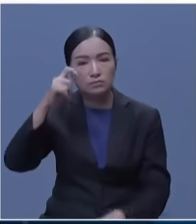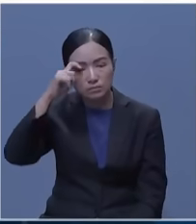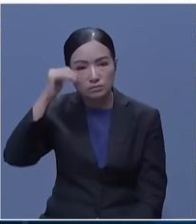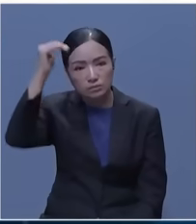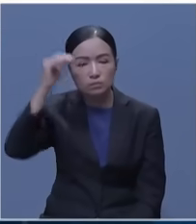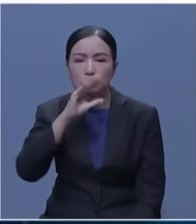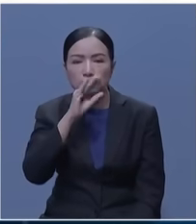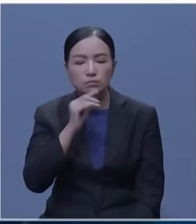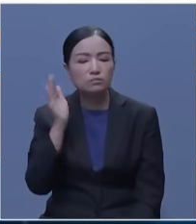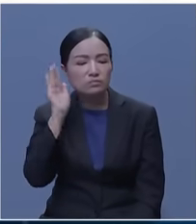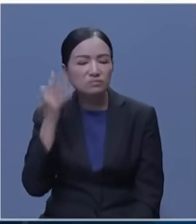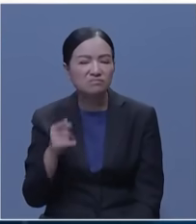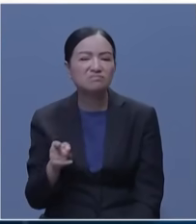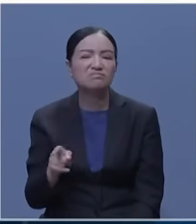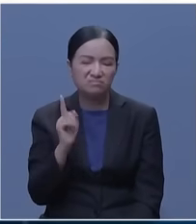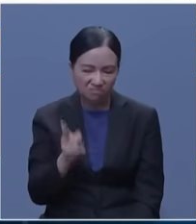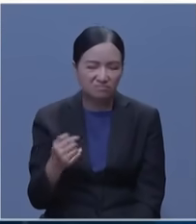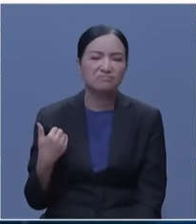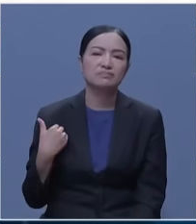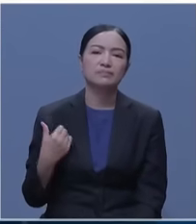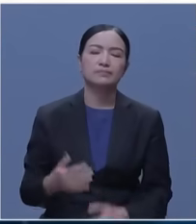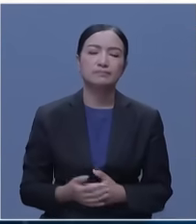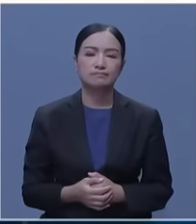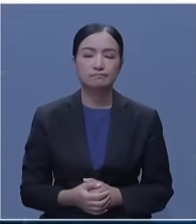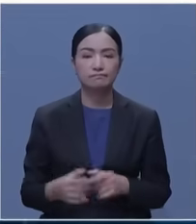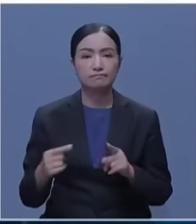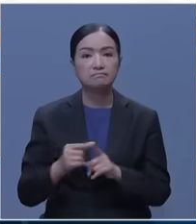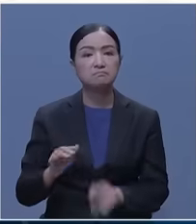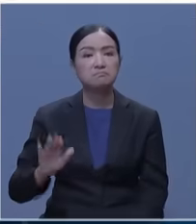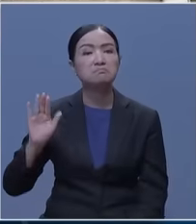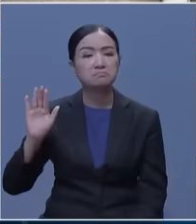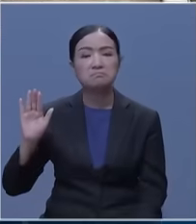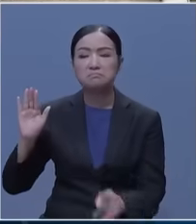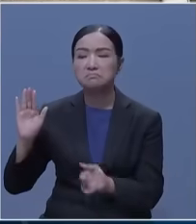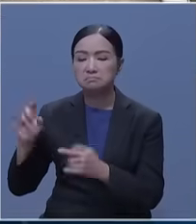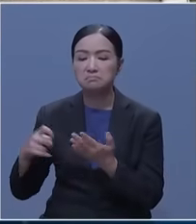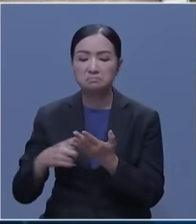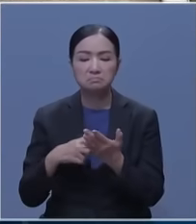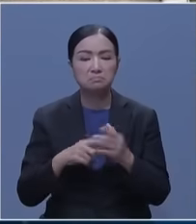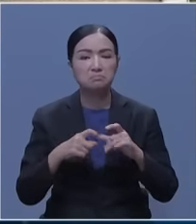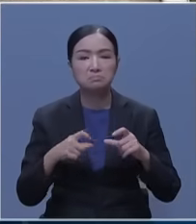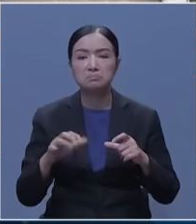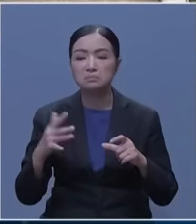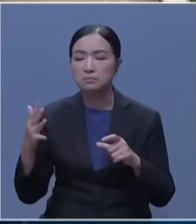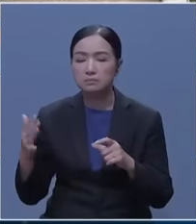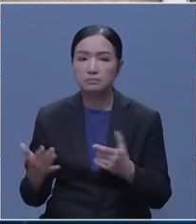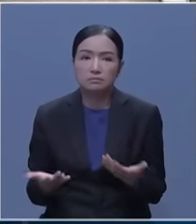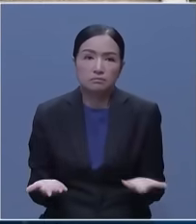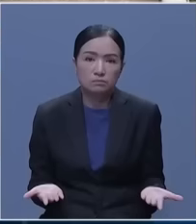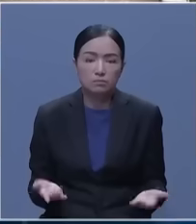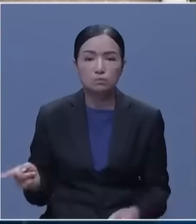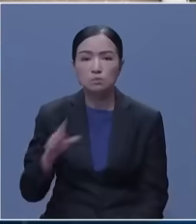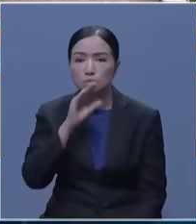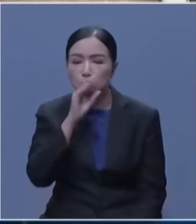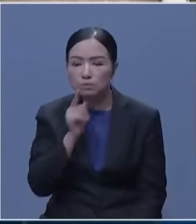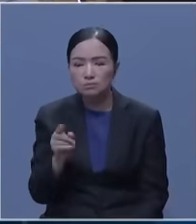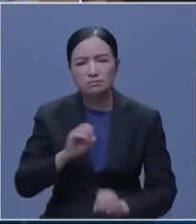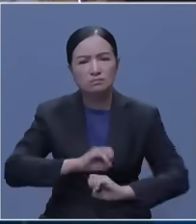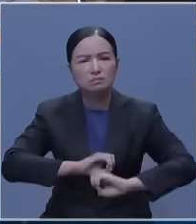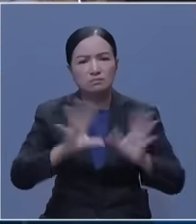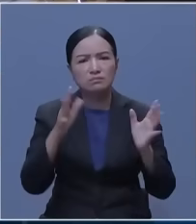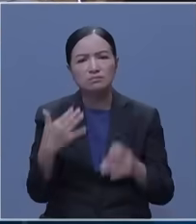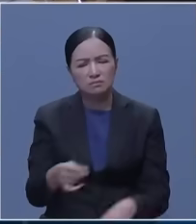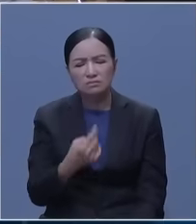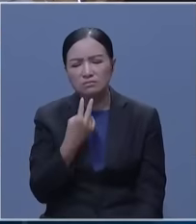มันฟังเป็นอย่างอื่นไม่ได้ครับสุดท้ายคำสัญญาต่างๆที่บอกว่าจะไม่มีตั๋วไม่มีอะไรต่างๆอ้าวแล้วคุณพูดมาขนาดนี้ชัดเจนขน